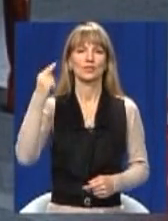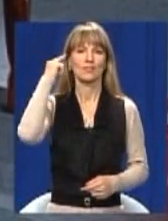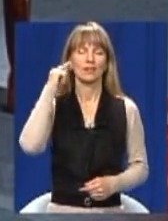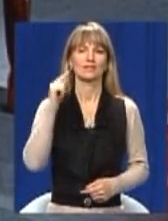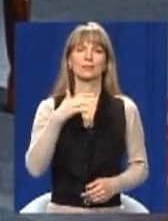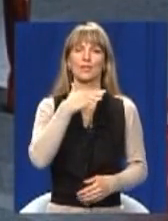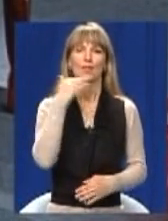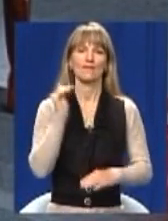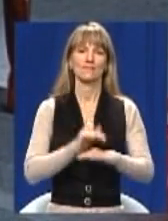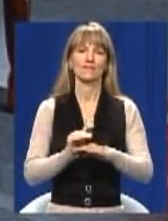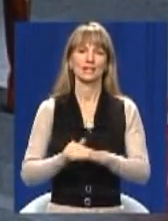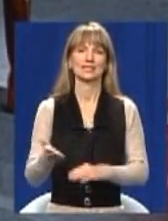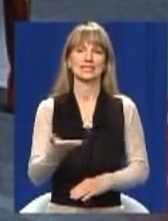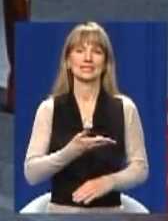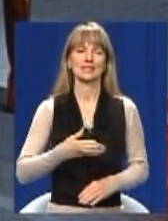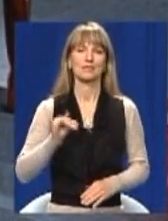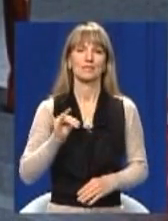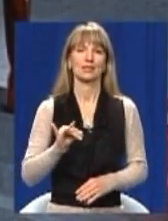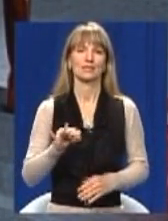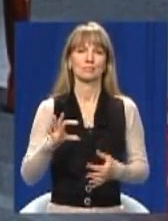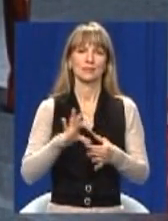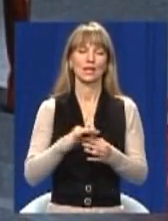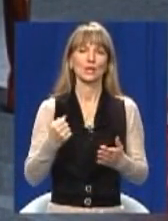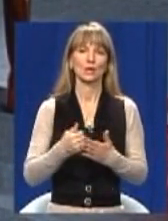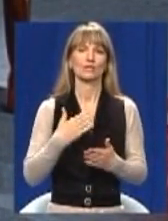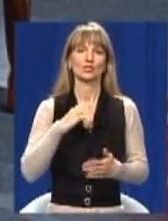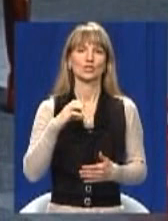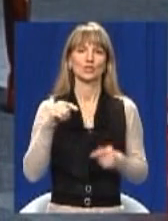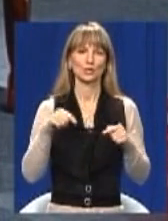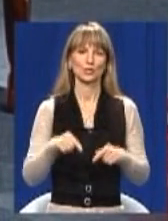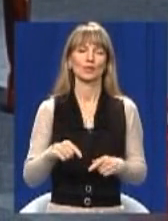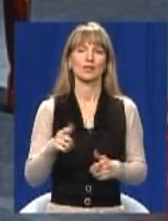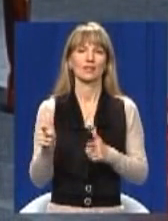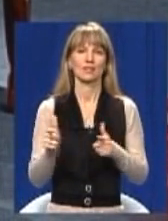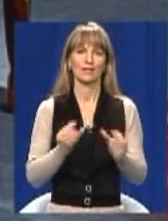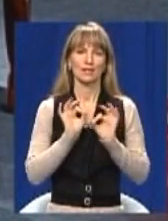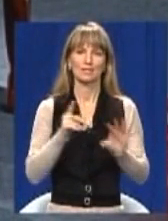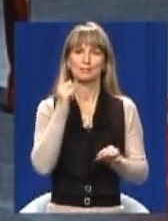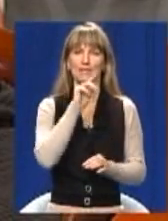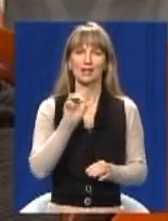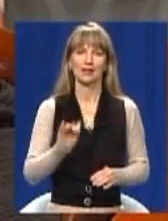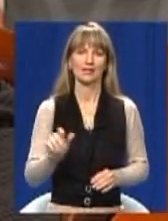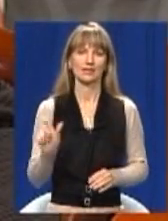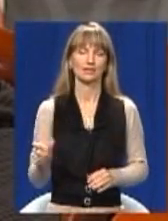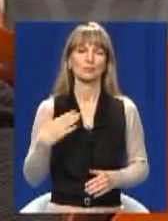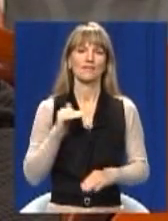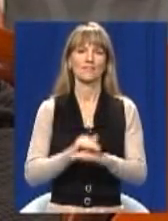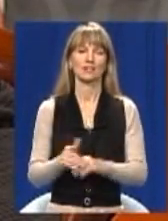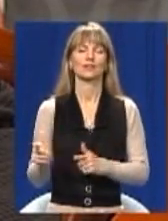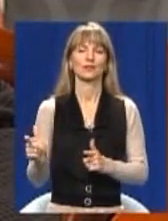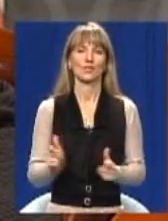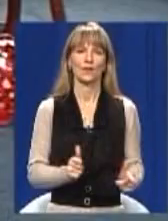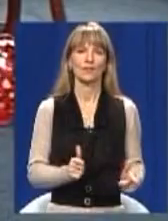дізнаватися дуже багато фактів з нами і приєднатись до нашої студії. Готові розповідати малим телеглядачам наші факти? Так,